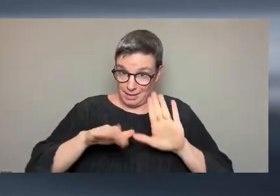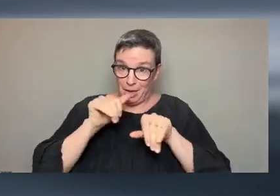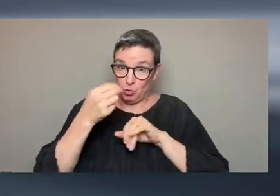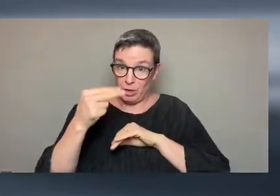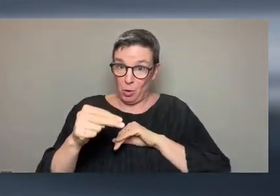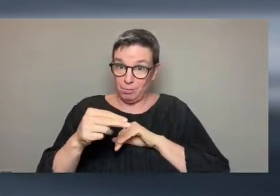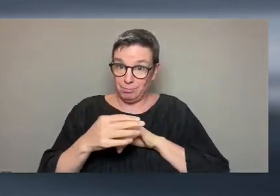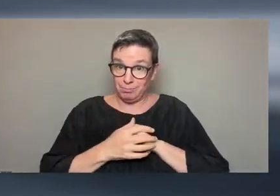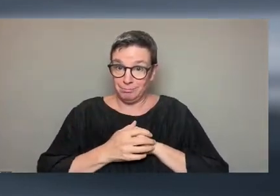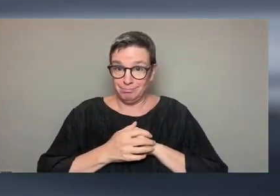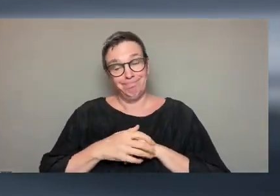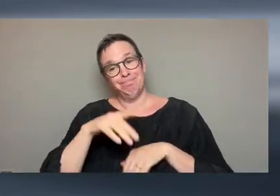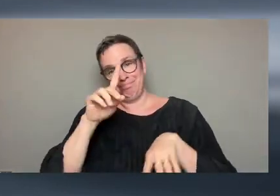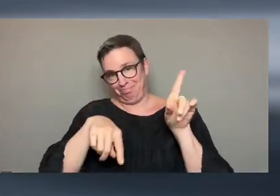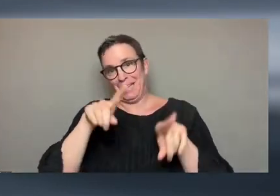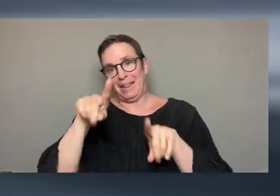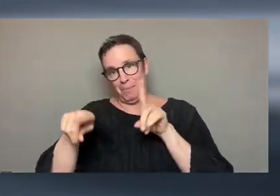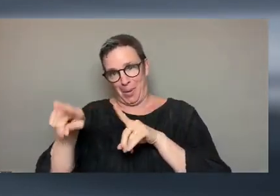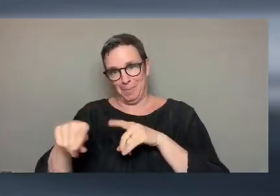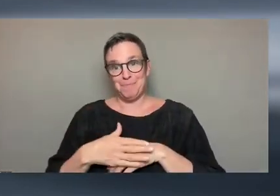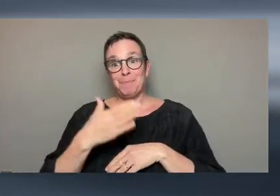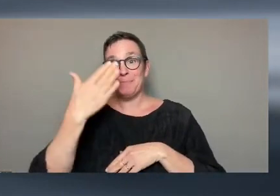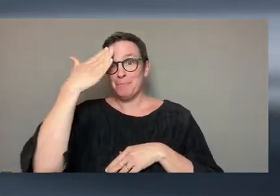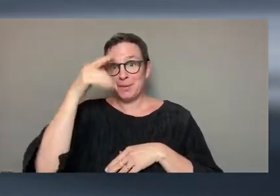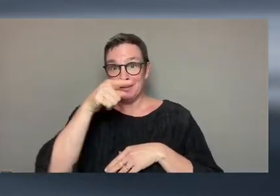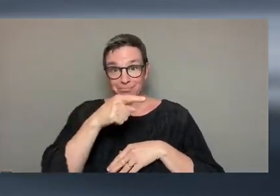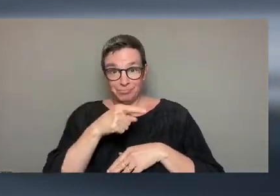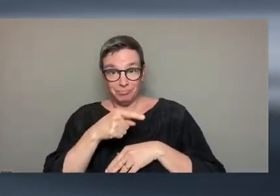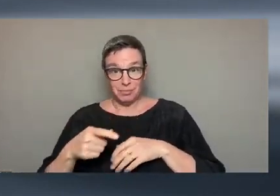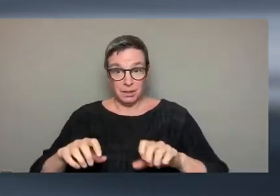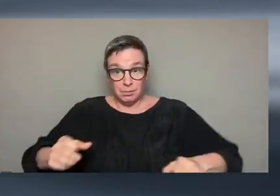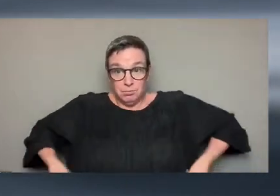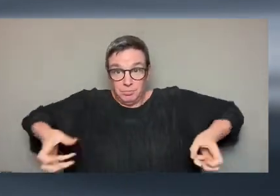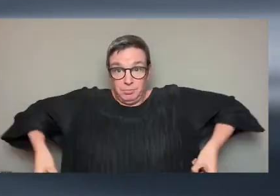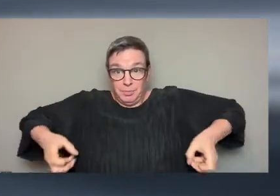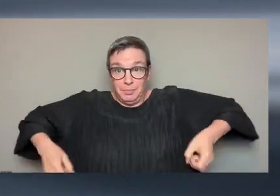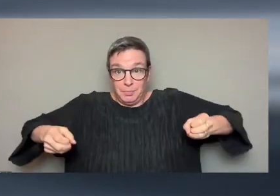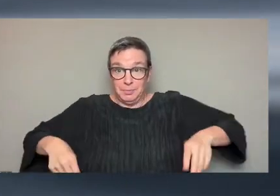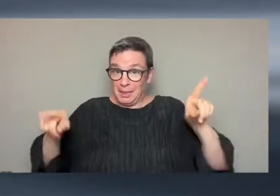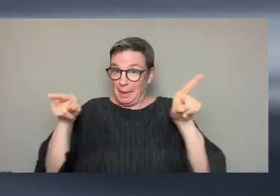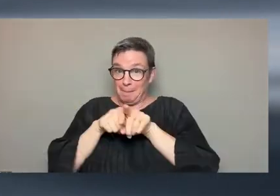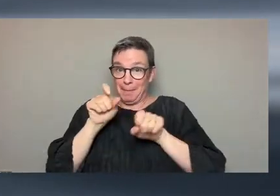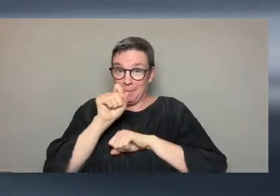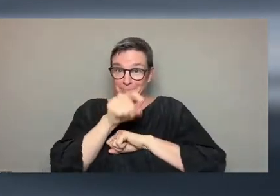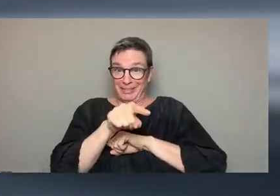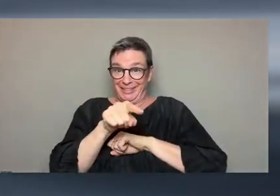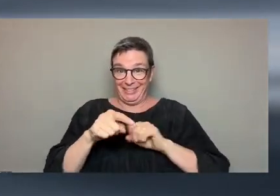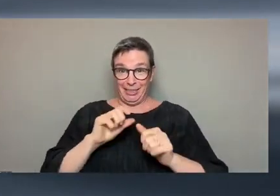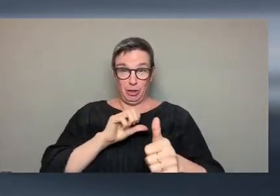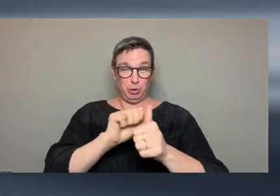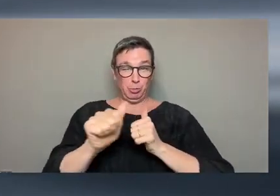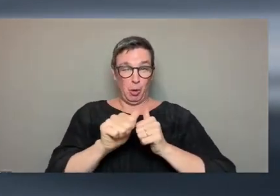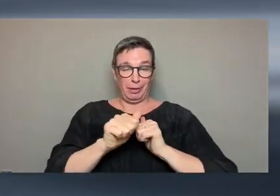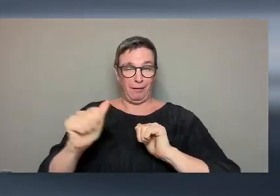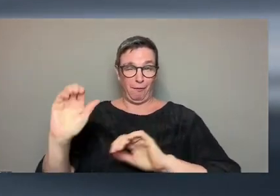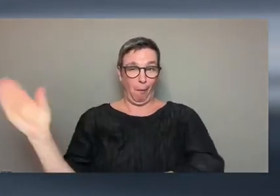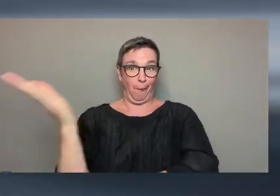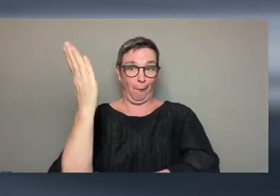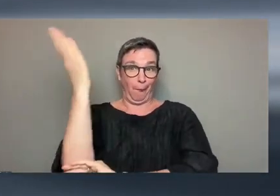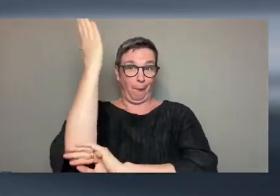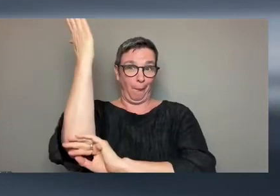Ça dépend. Si vous pouvez vous déplacer au fauteuil roulant comme ce sportif d'extrême qui